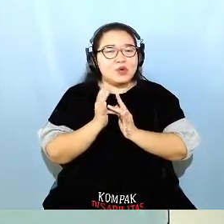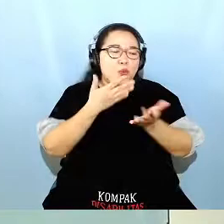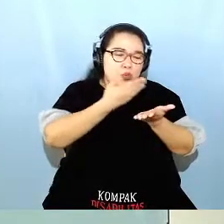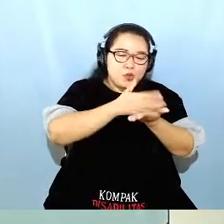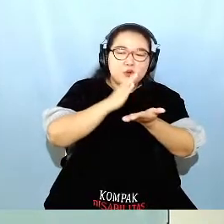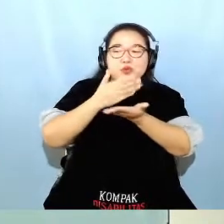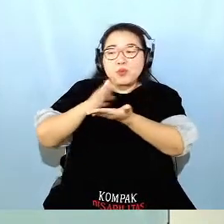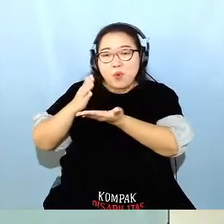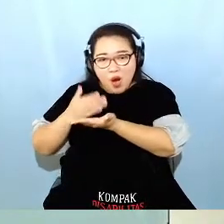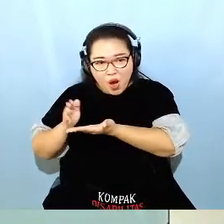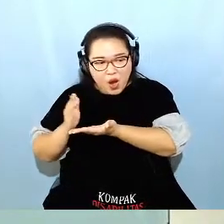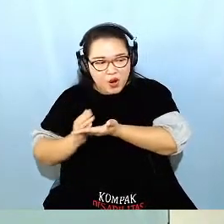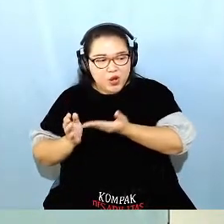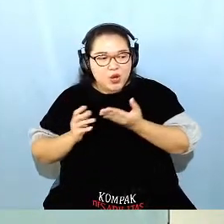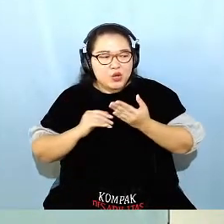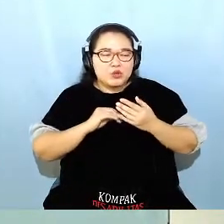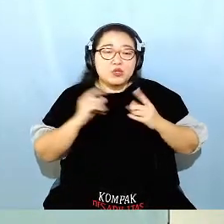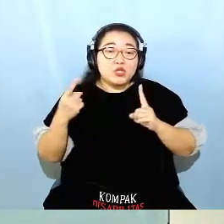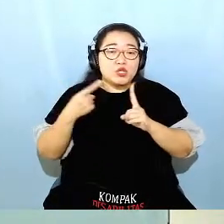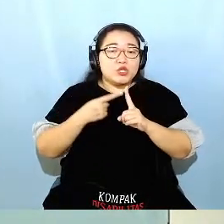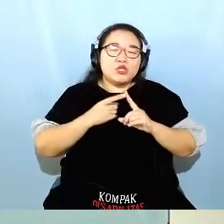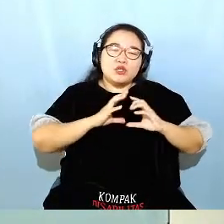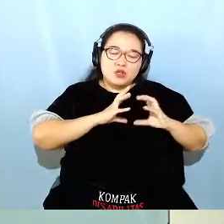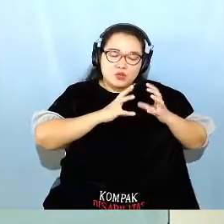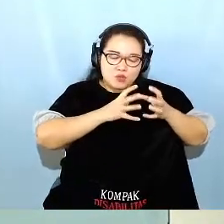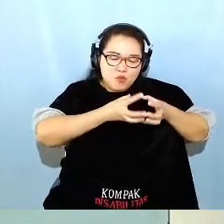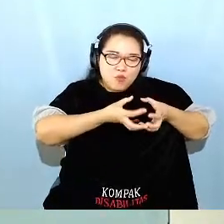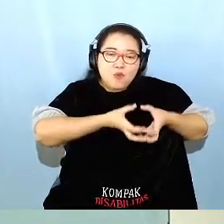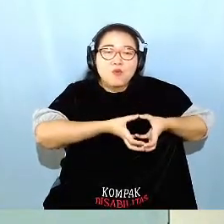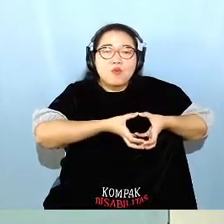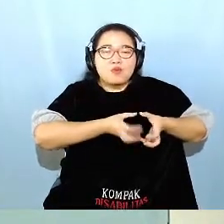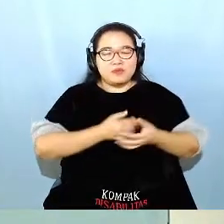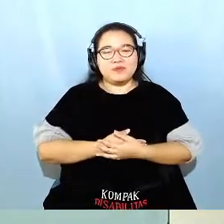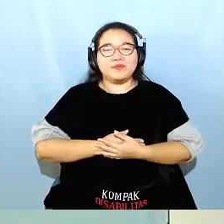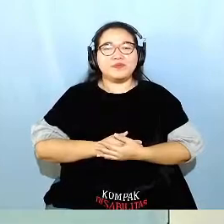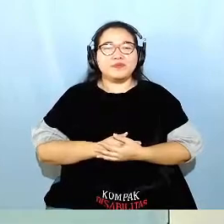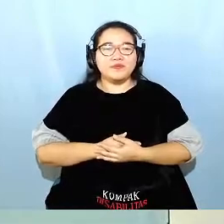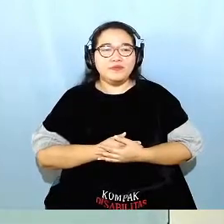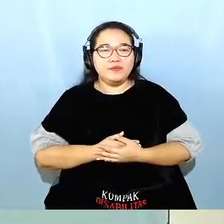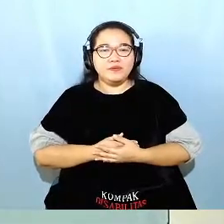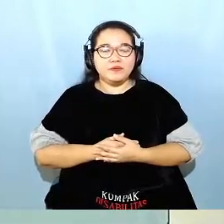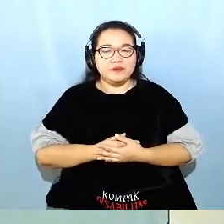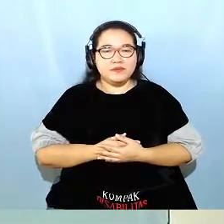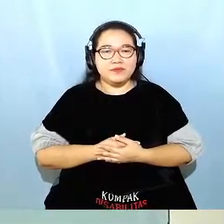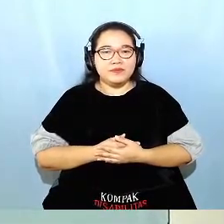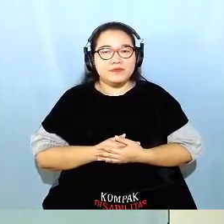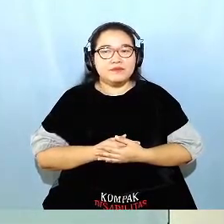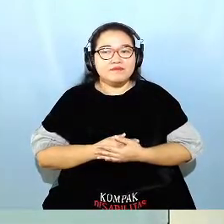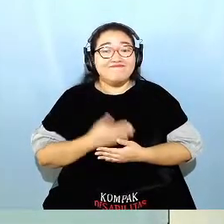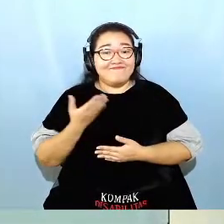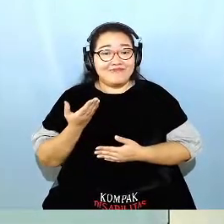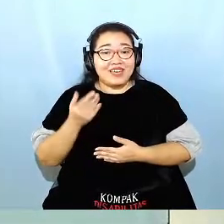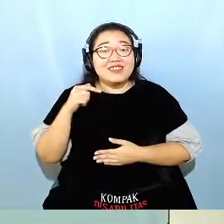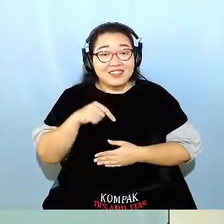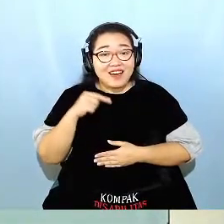Batak. Akhirnya ke Jawa, ada bahasa Jowo. Ke Sunda, ada bahasa